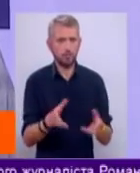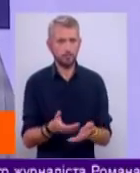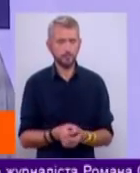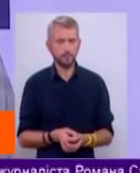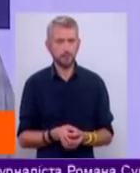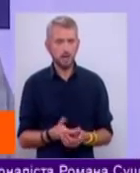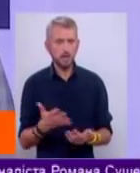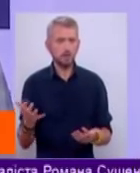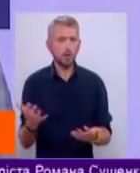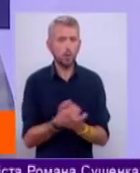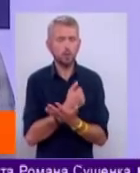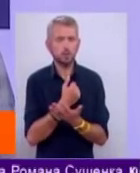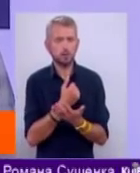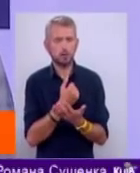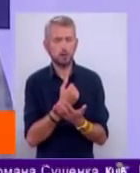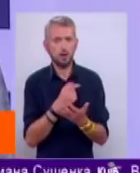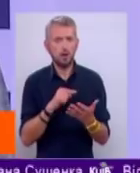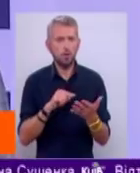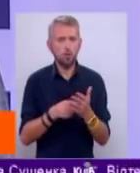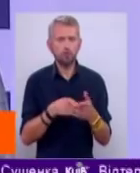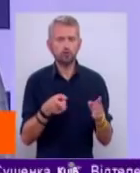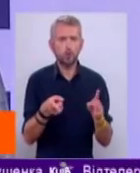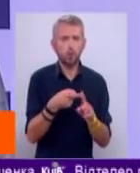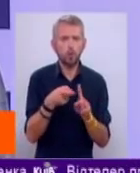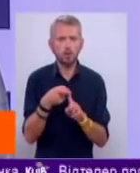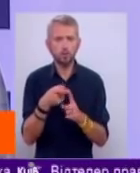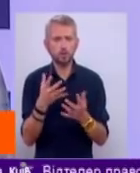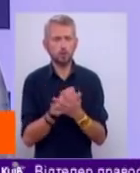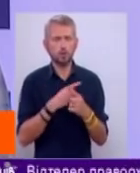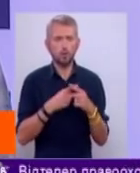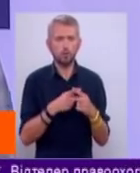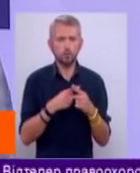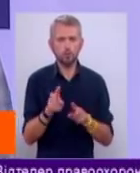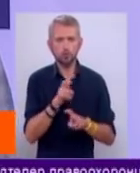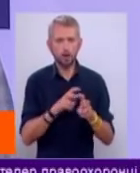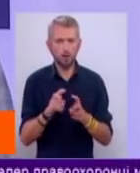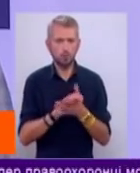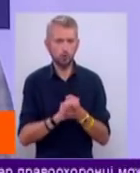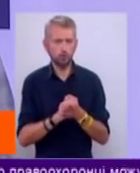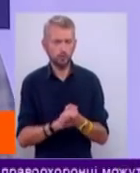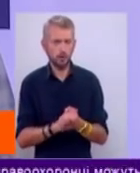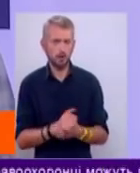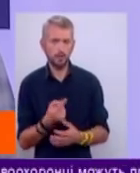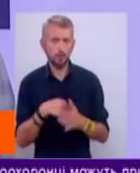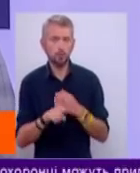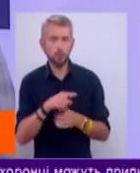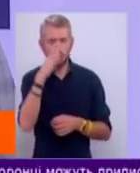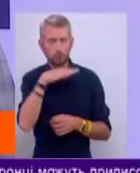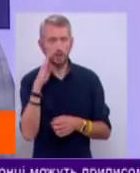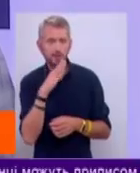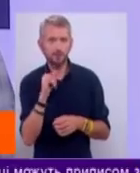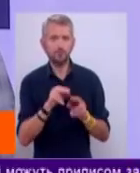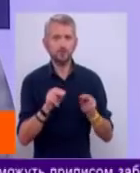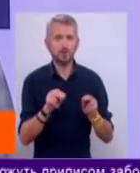Тобто знаходити, повторюсь, точки дотику, знаходити компроміси і шукати порозуміння. Тому що батьки і